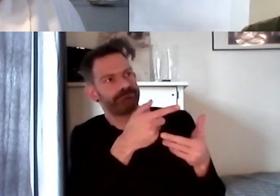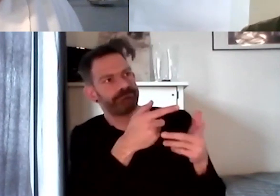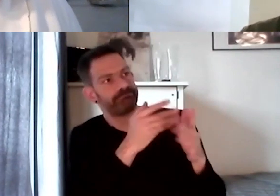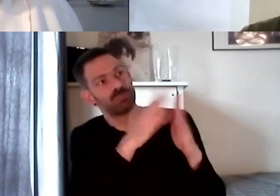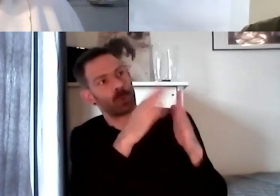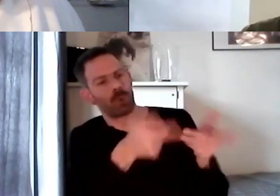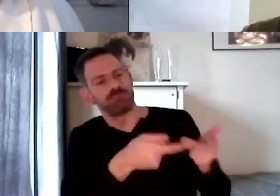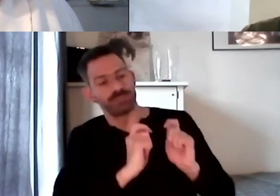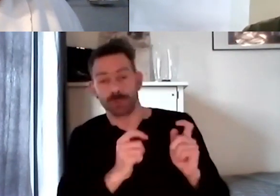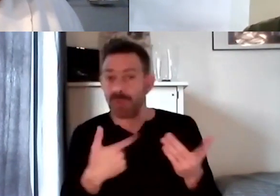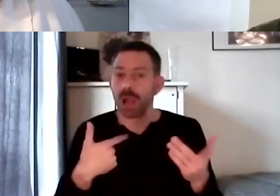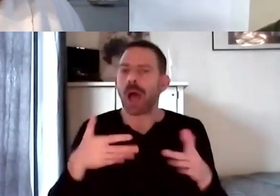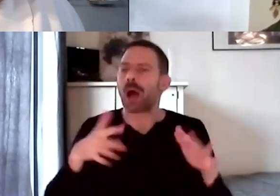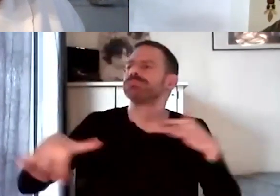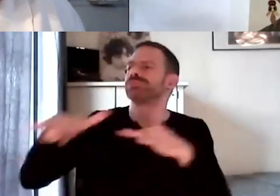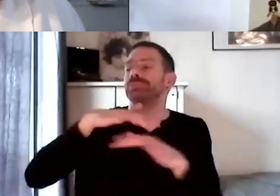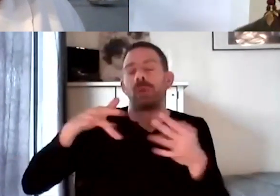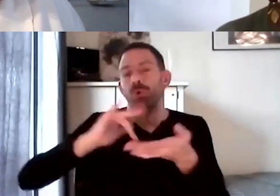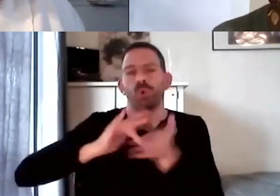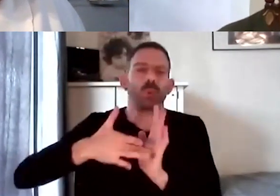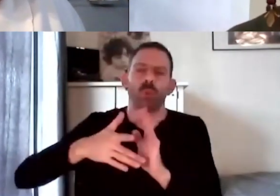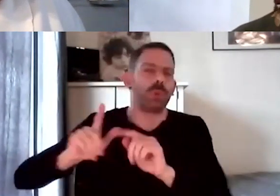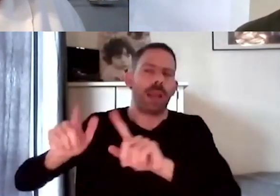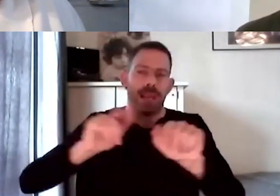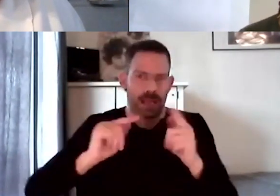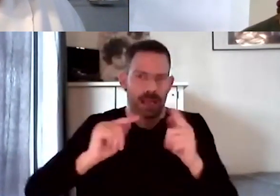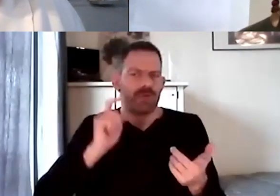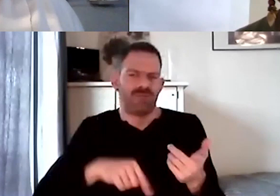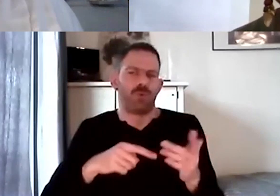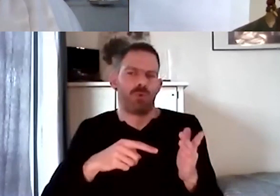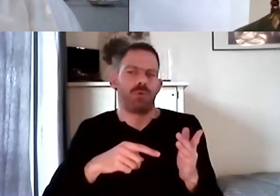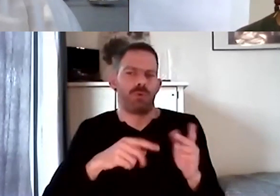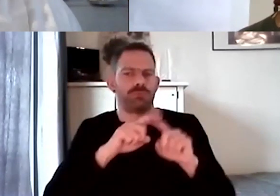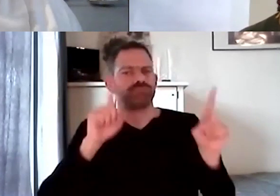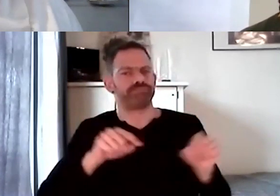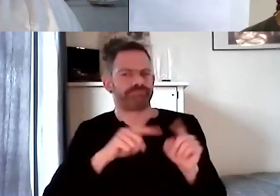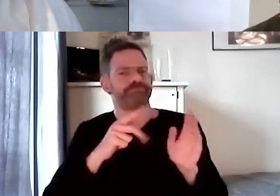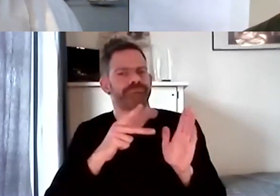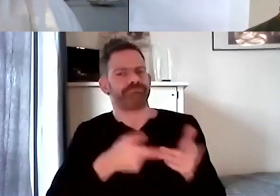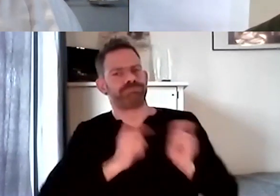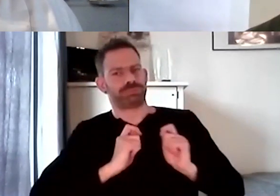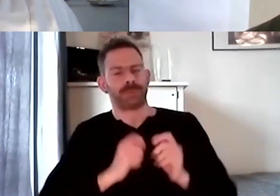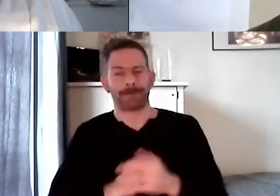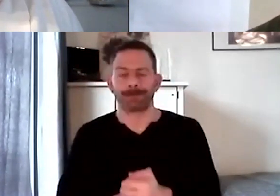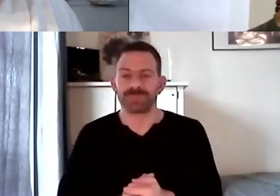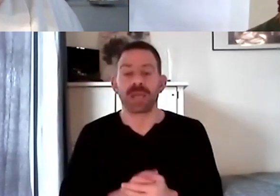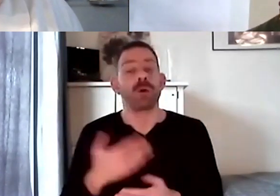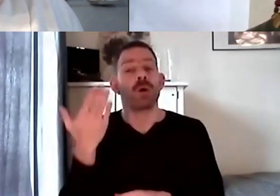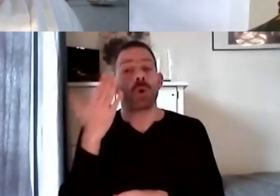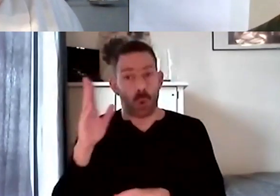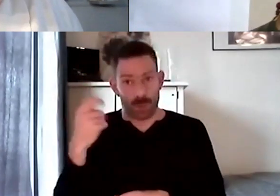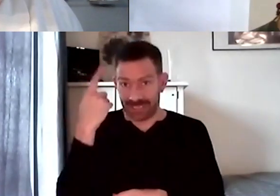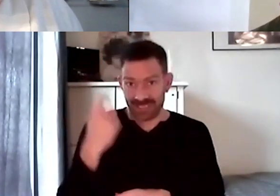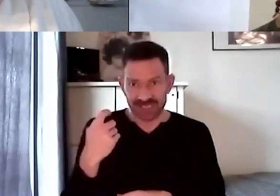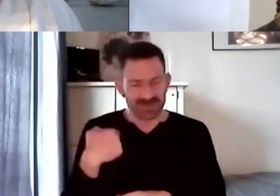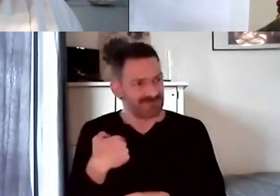c'est normal. Tout à fait. Alors, autre question, ne pensez-vous pas qu'il soit aussi pertinent d'effectuer